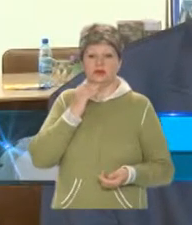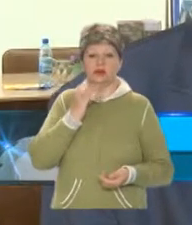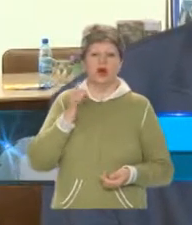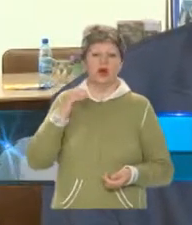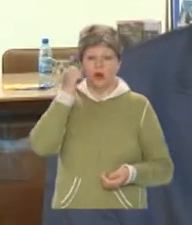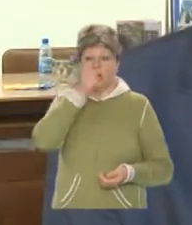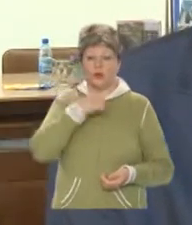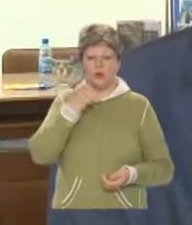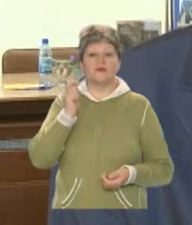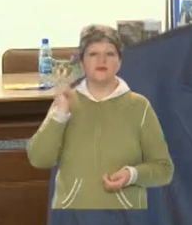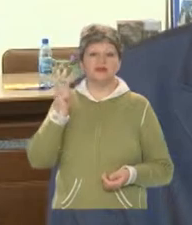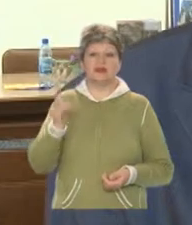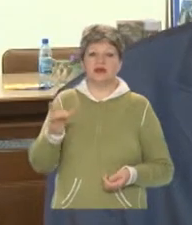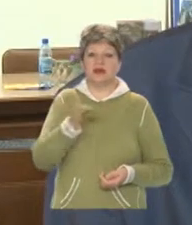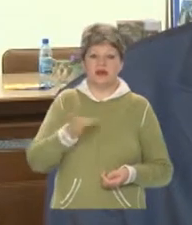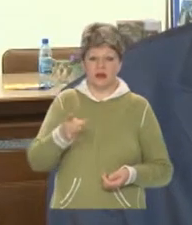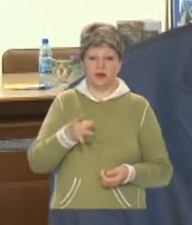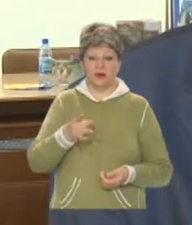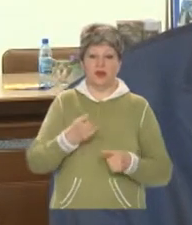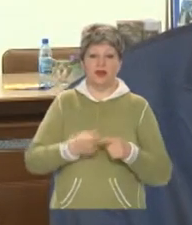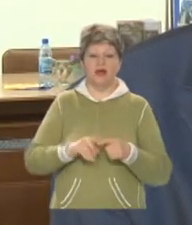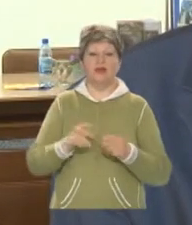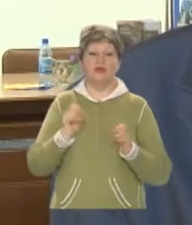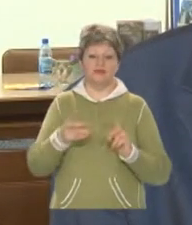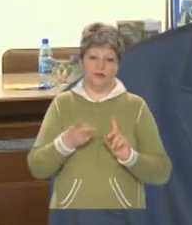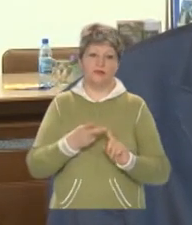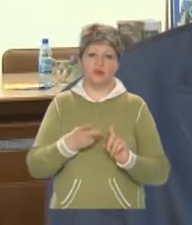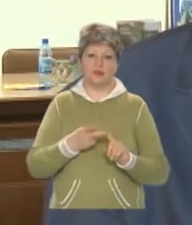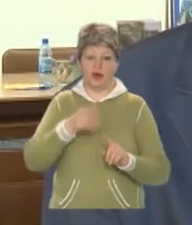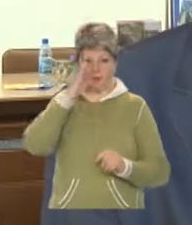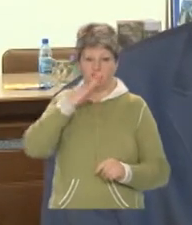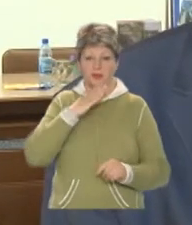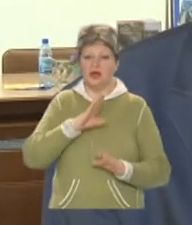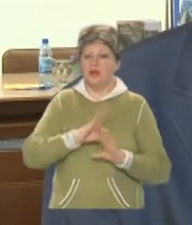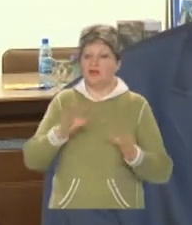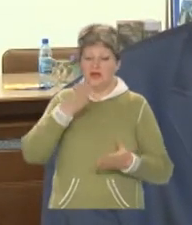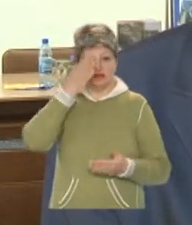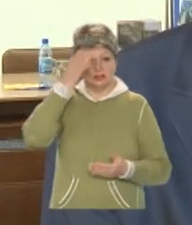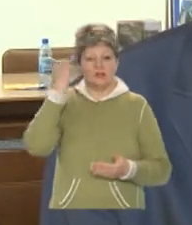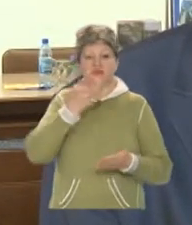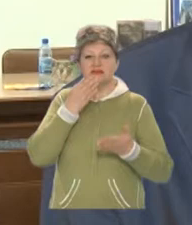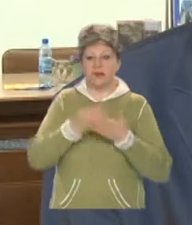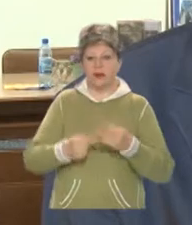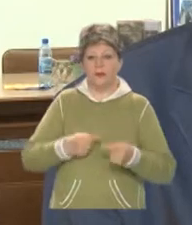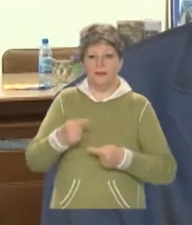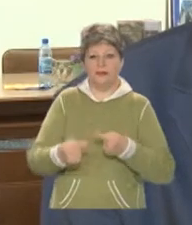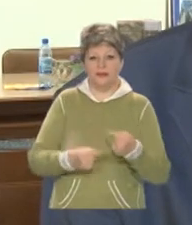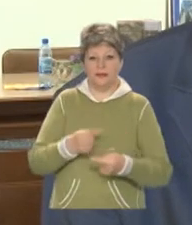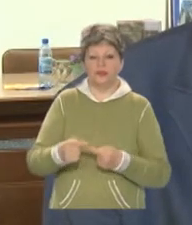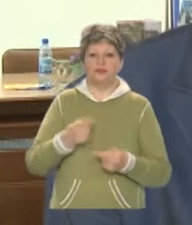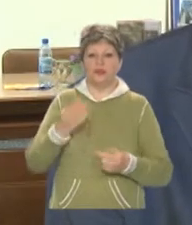фактично його друга батьківщина, не забуває свого коріння, своїх витоків. Він уродженець